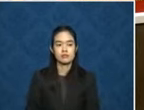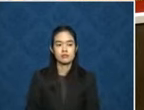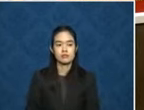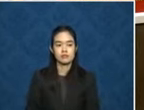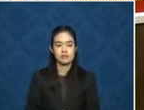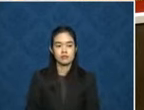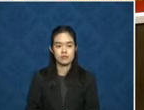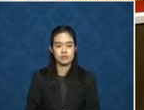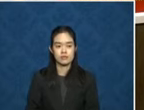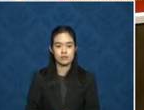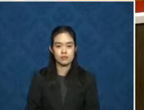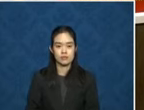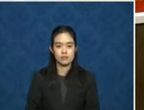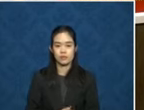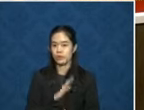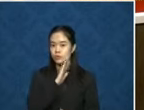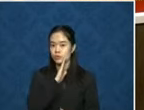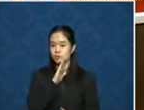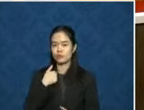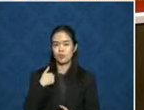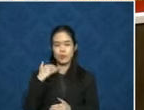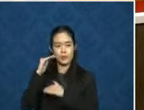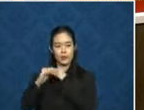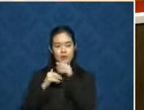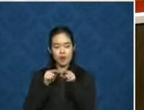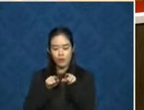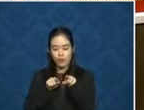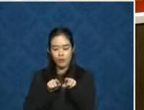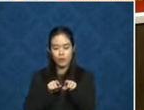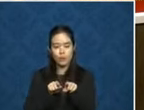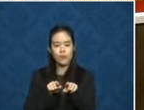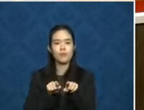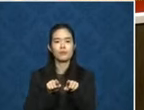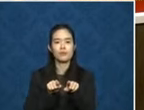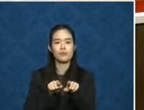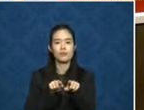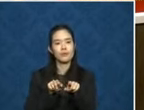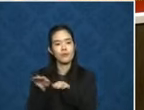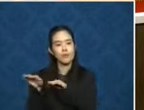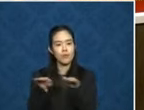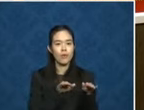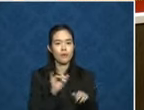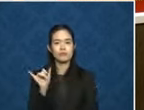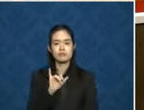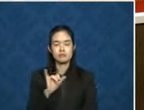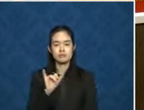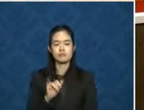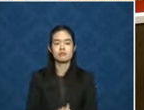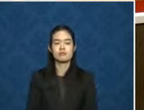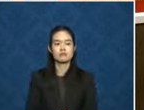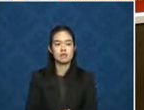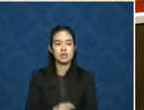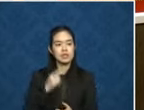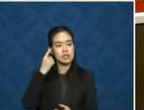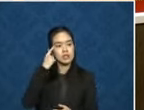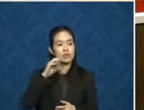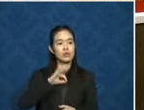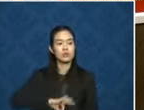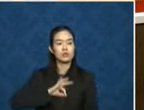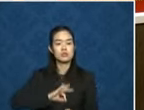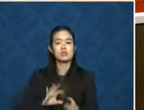สืบเนื่องมาจากว่านอกจากจะถูกทิ้งไว้หลังนี้ก่อนหน้านี้เขาก็เดินตามหลังผู้ที่ใช้เทคโนโลยี AI พวกนี้อยู่แล้วนะครับนี่คือข้อกังวลนะ